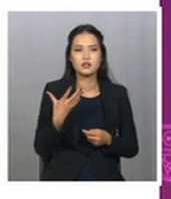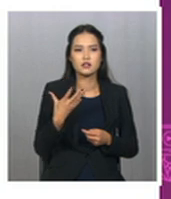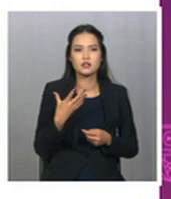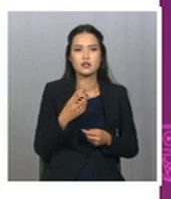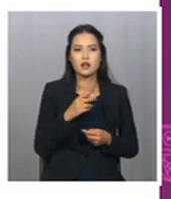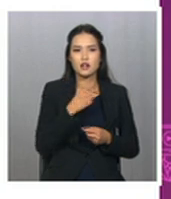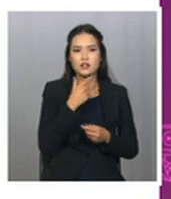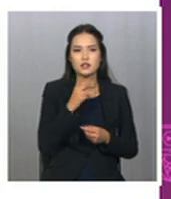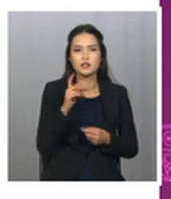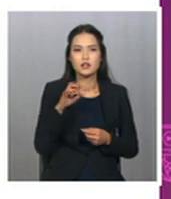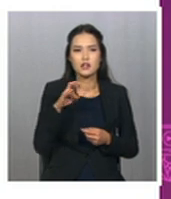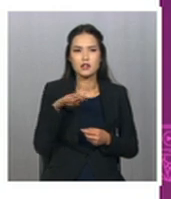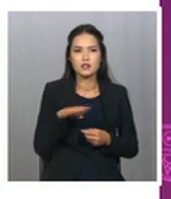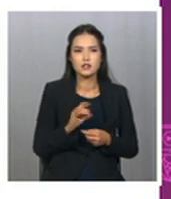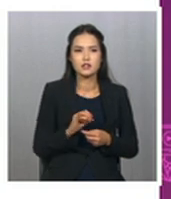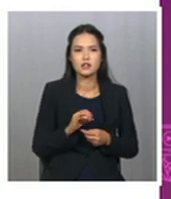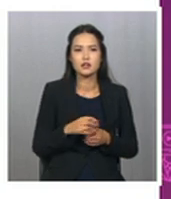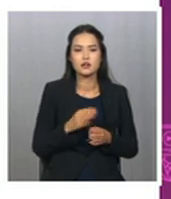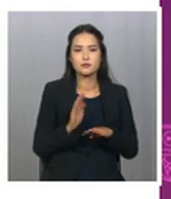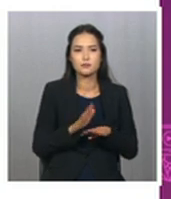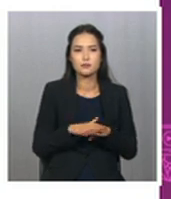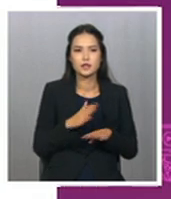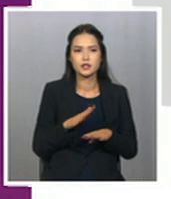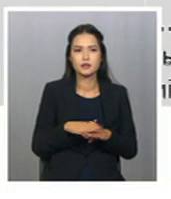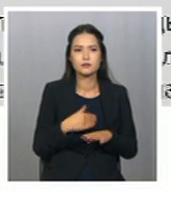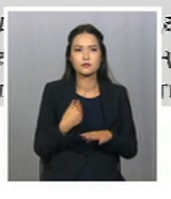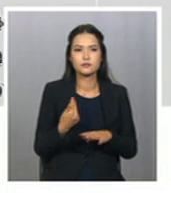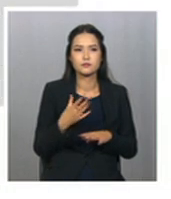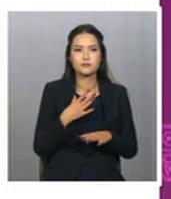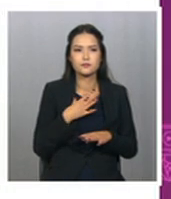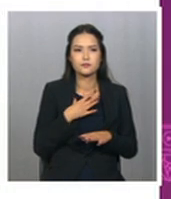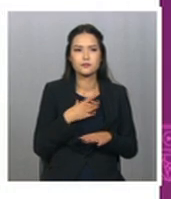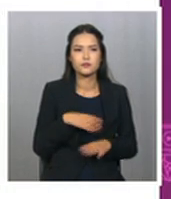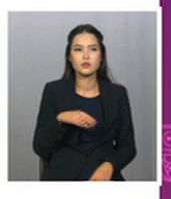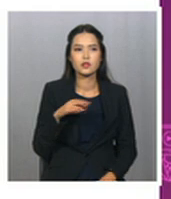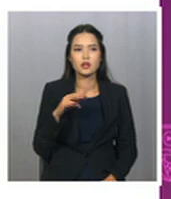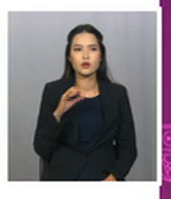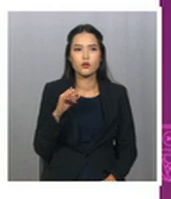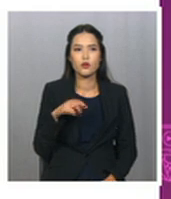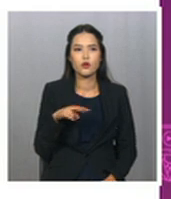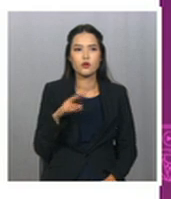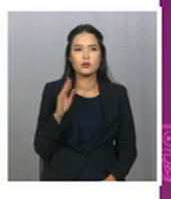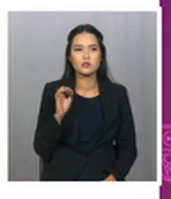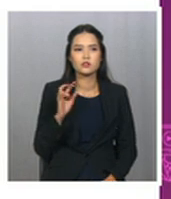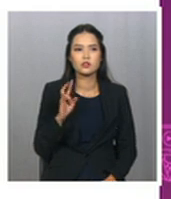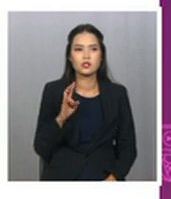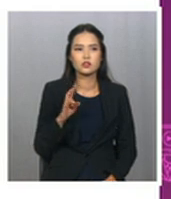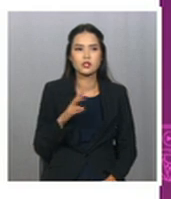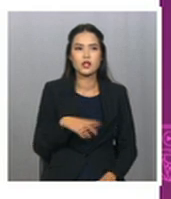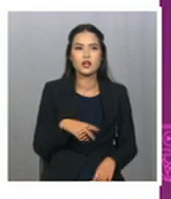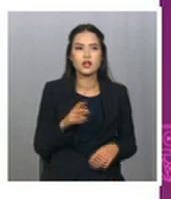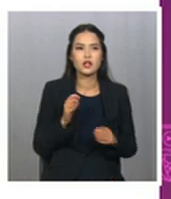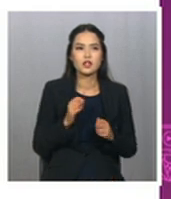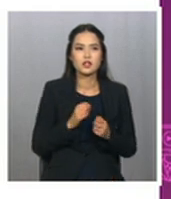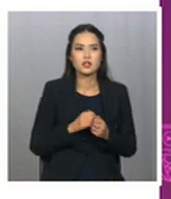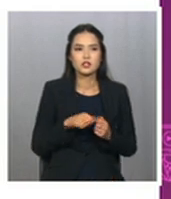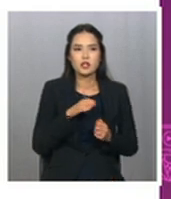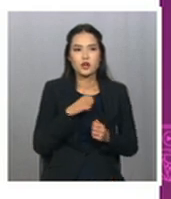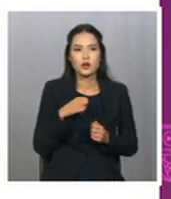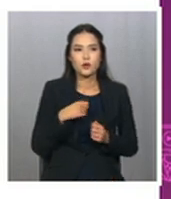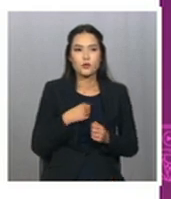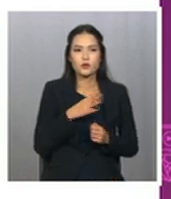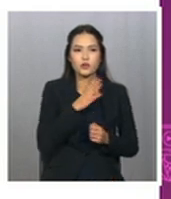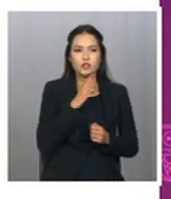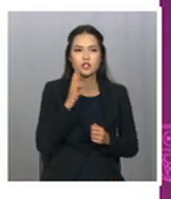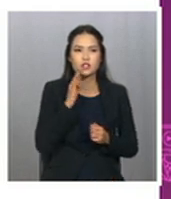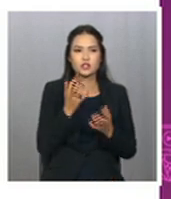ақылды, зейінді және мейірімді. Келесі кейіпкеріміз Ұлжан. Кезек өз